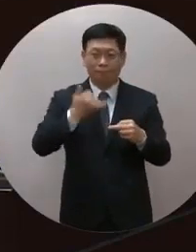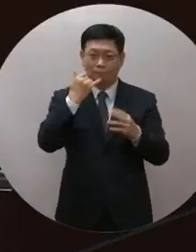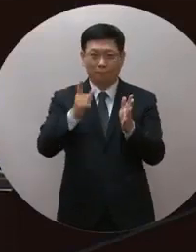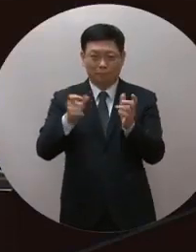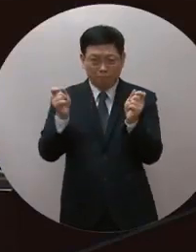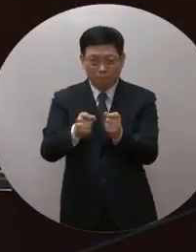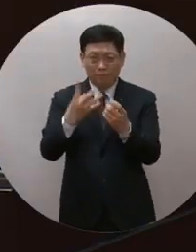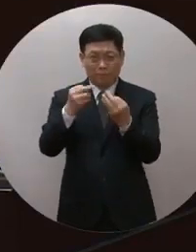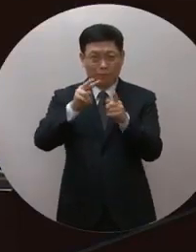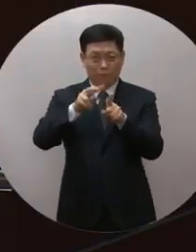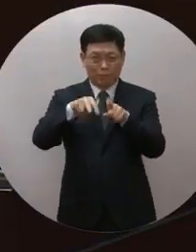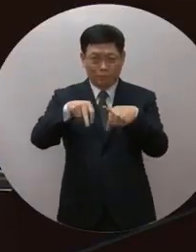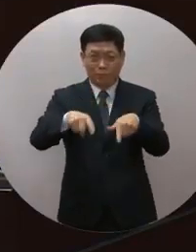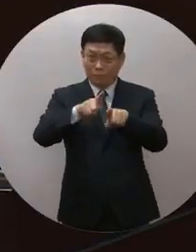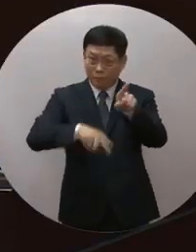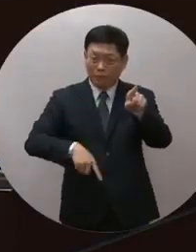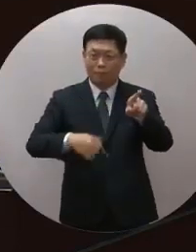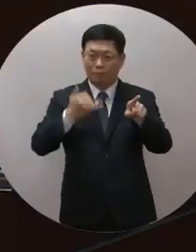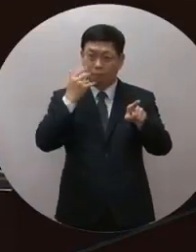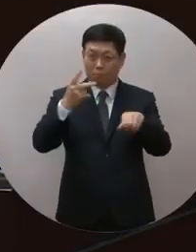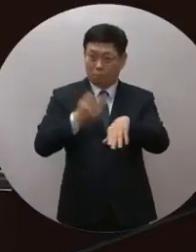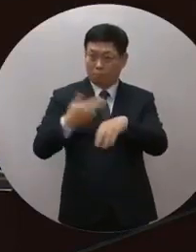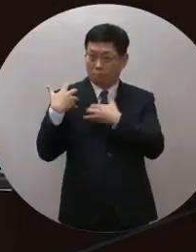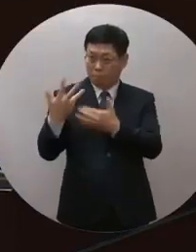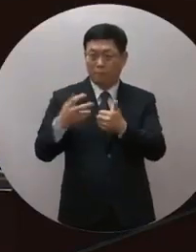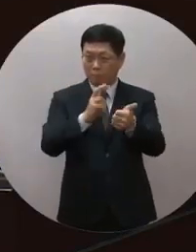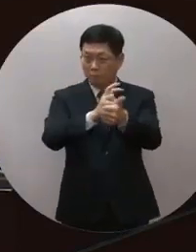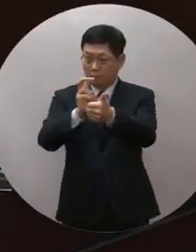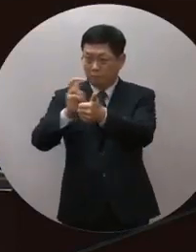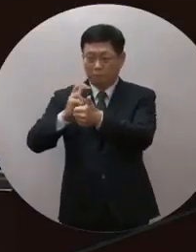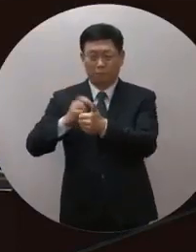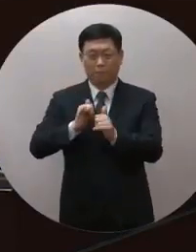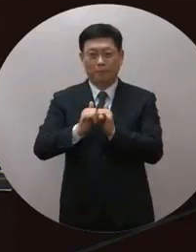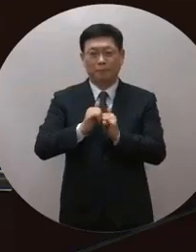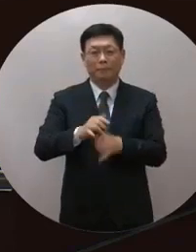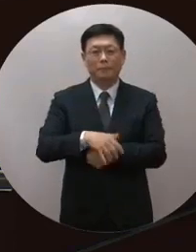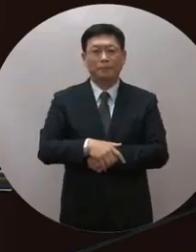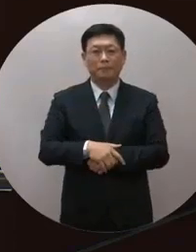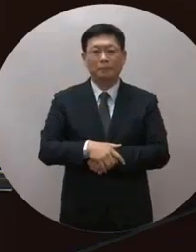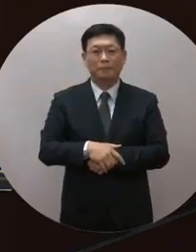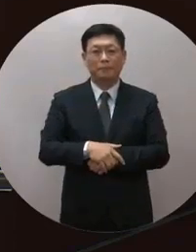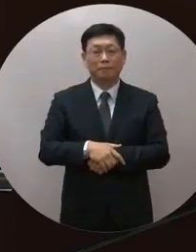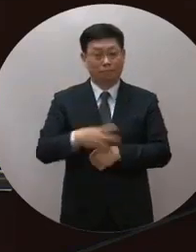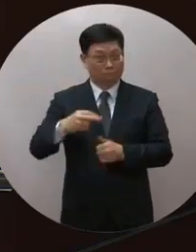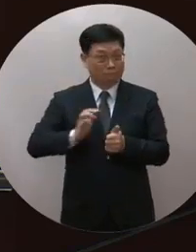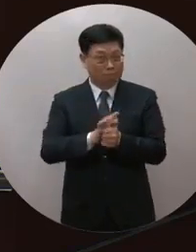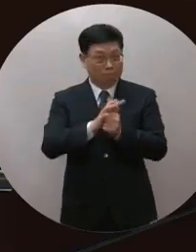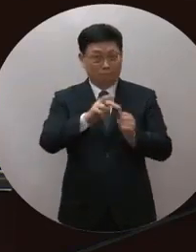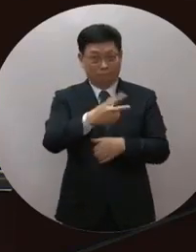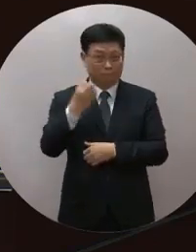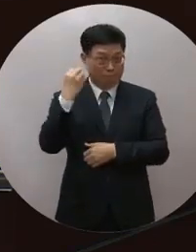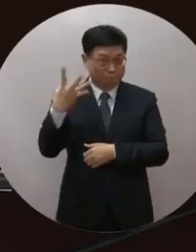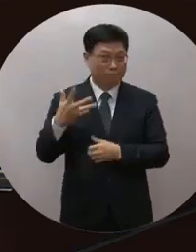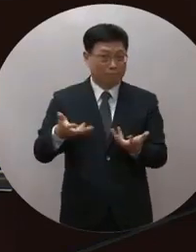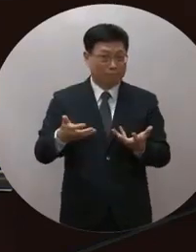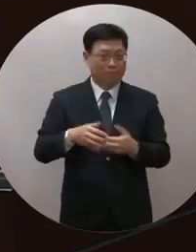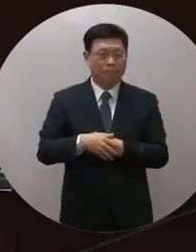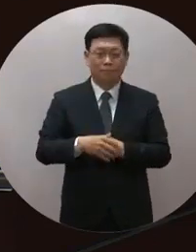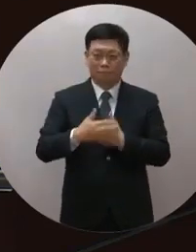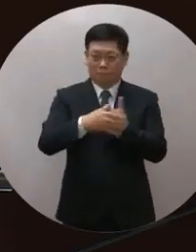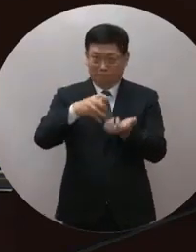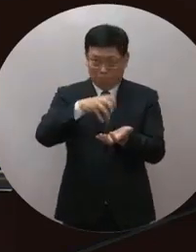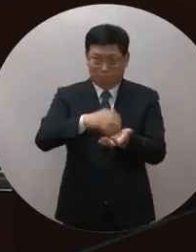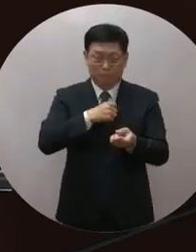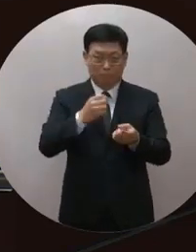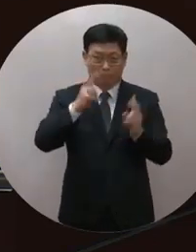短数位落差，善用科技造福更多的国人。在推动转型方面，确保